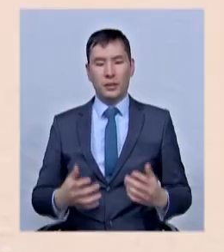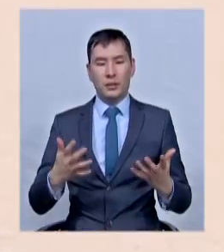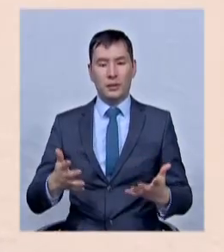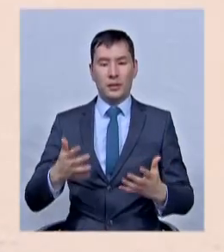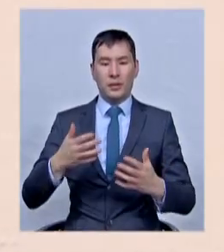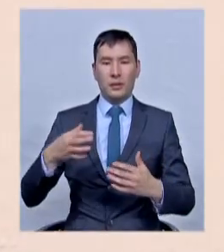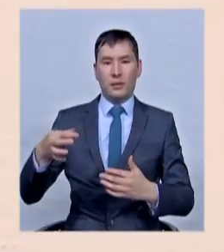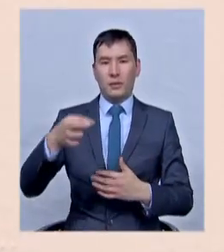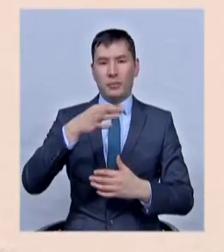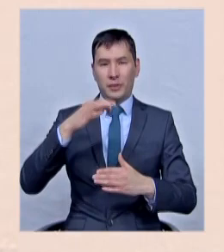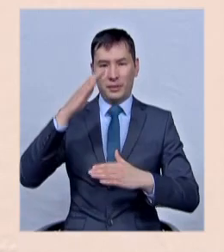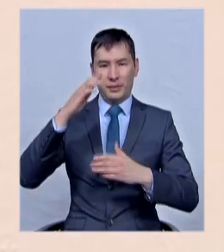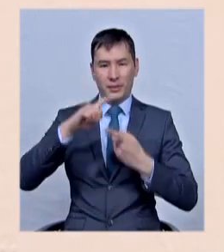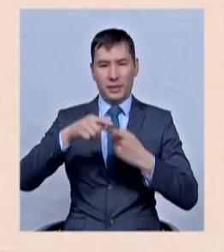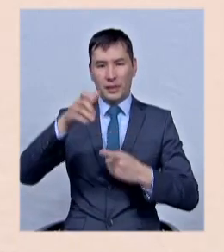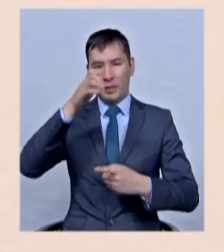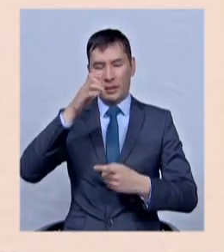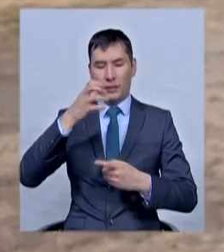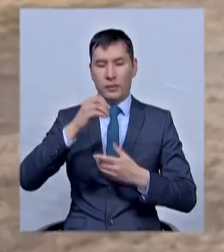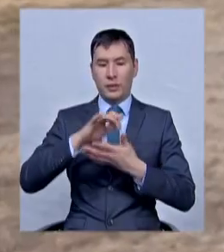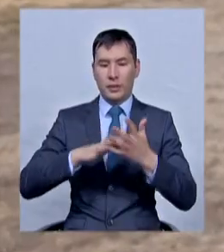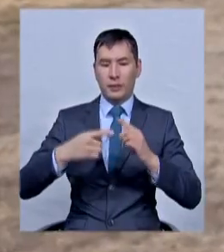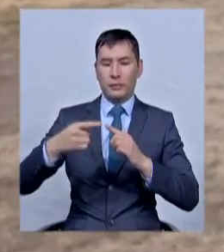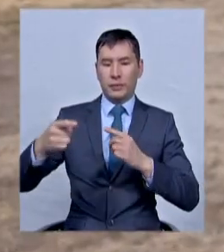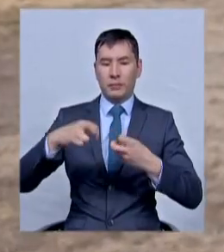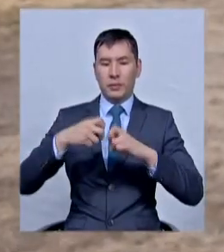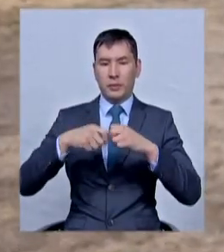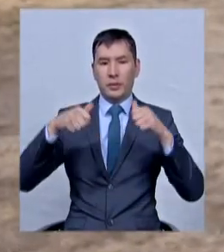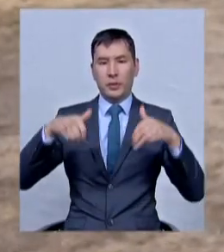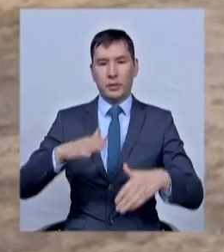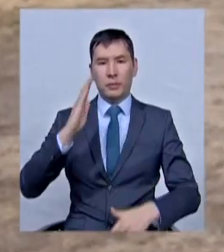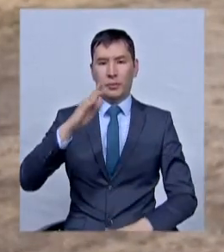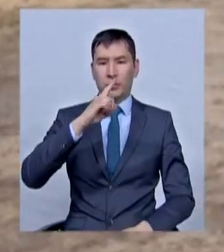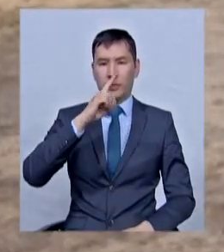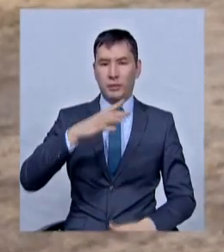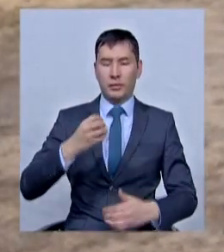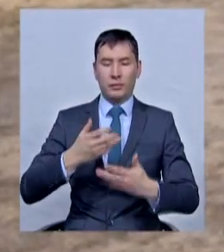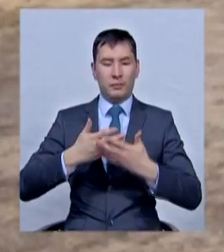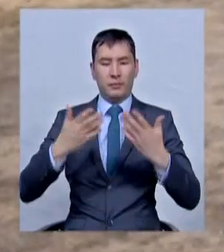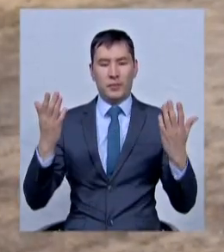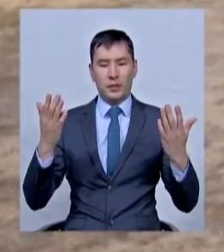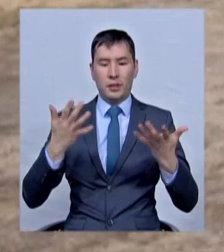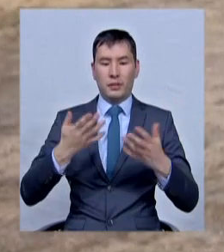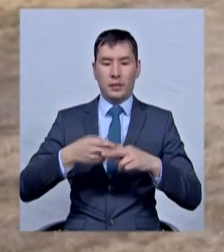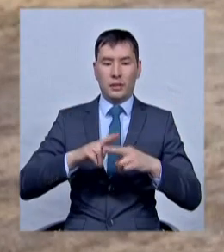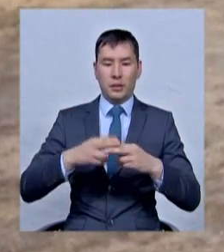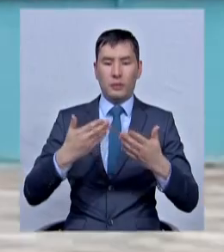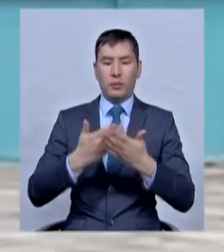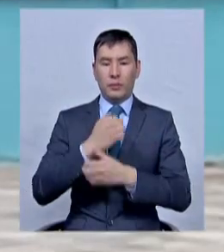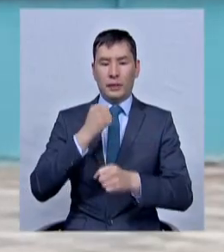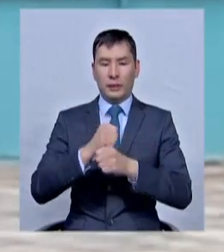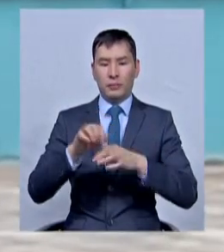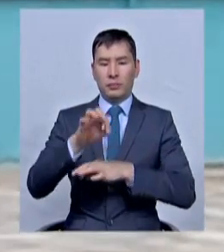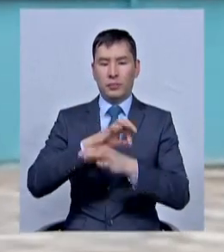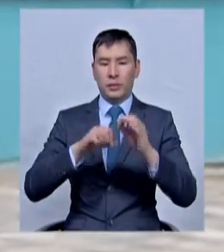облыстық білім басқармасы өкілдері бұл мәселе алдағы уақытта шешіле қоймайтынын айтады. Өйткені жаңа мектептің сызбасын жасау үшін алдымен